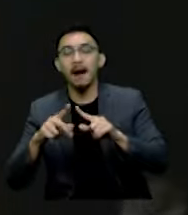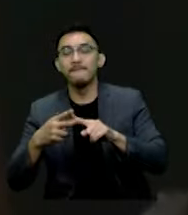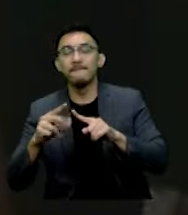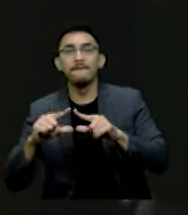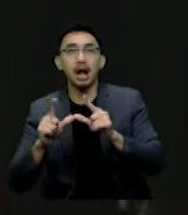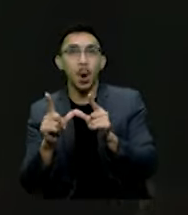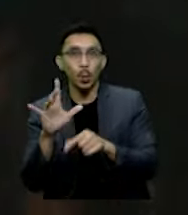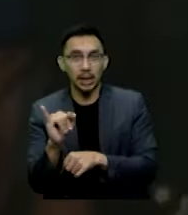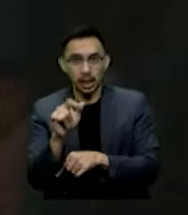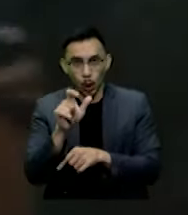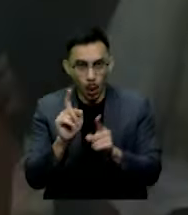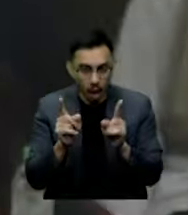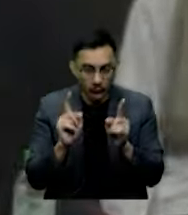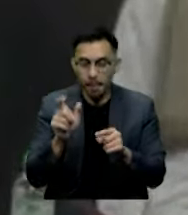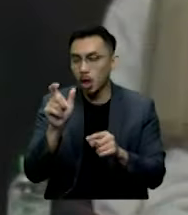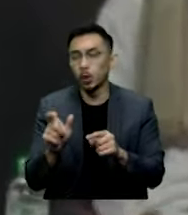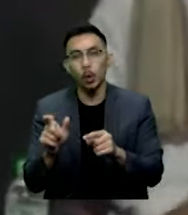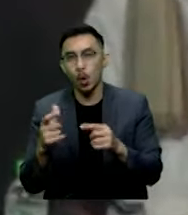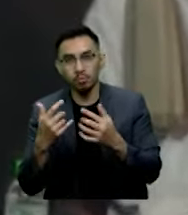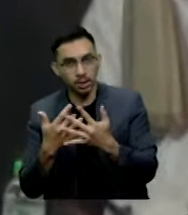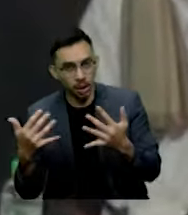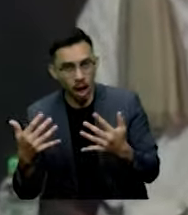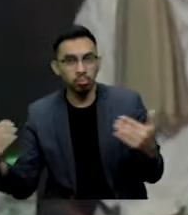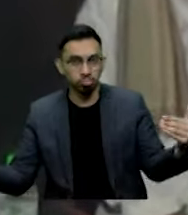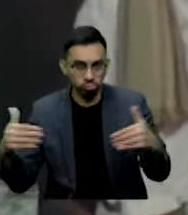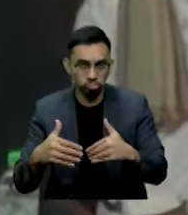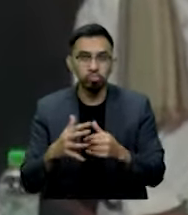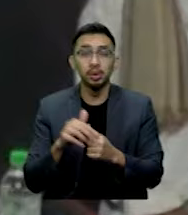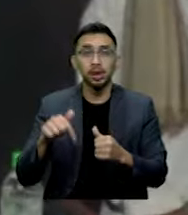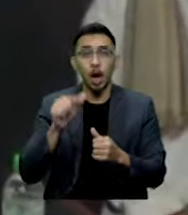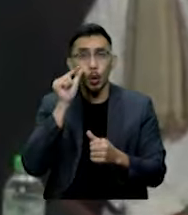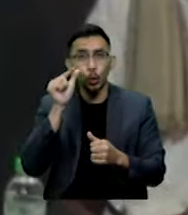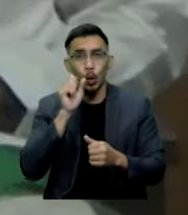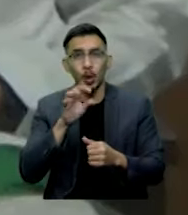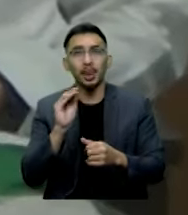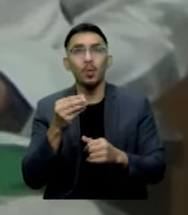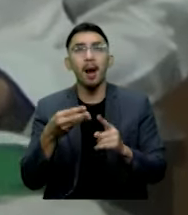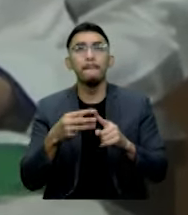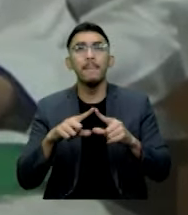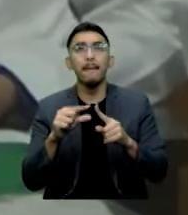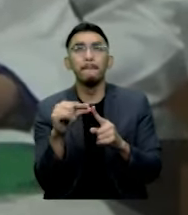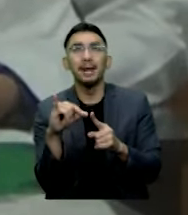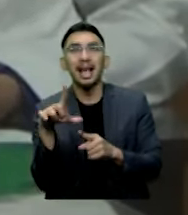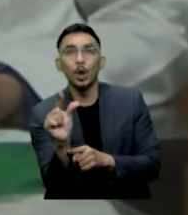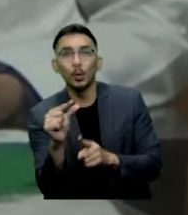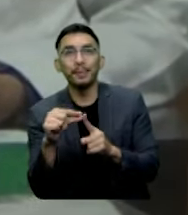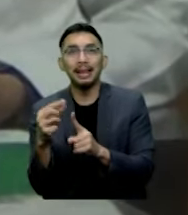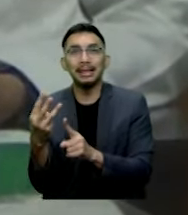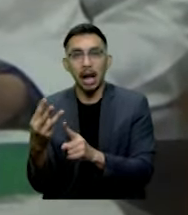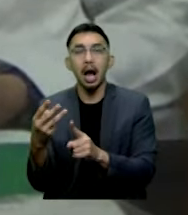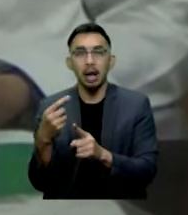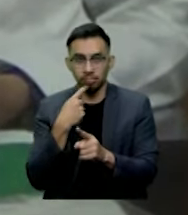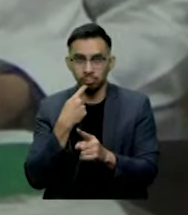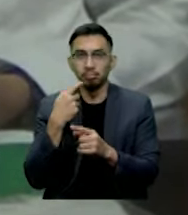agama serta tokoh masyarakat. Dalam kunjungannya kali ini, Sandiaga yang juga Ketua Bapilu P3 menyampaikan elektabilitas partai